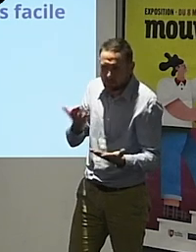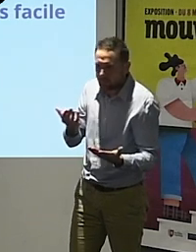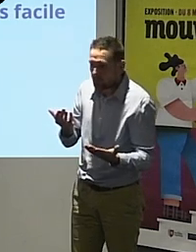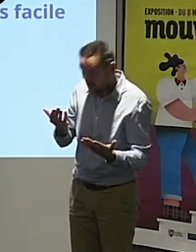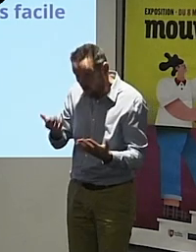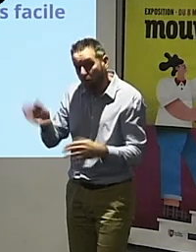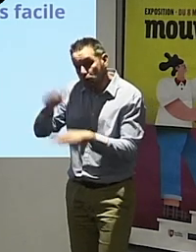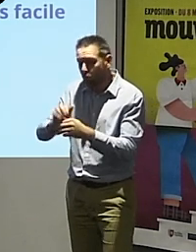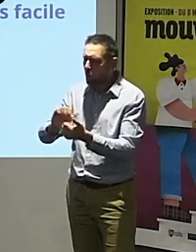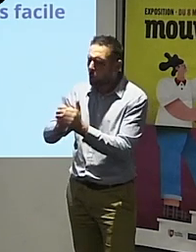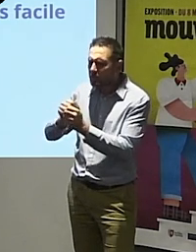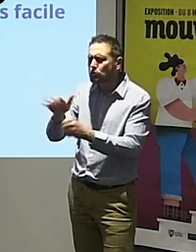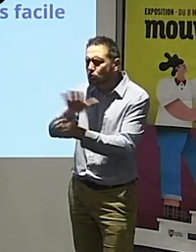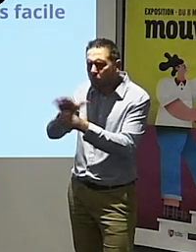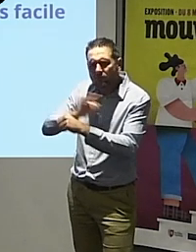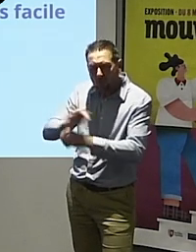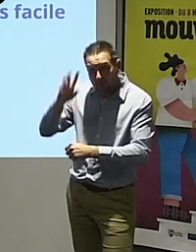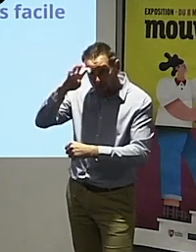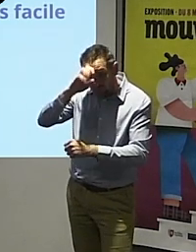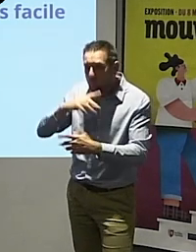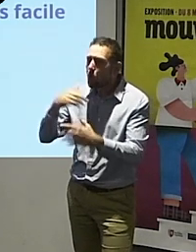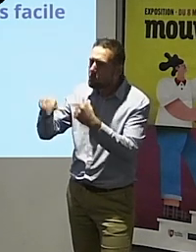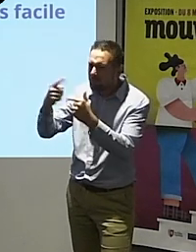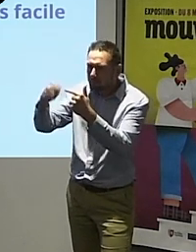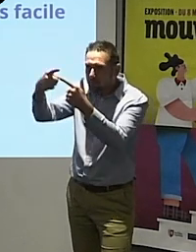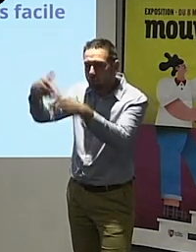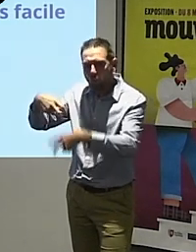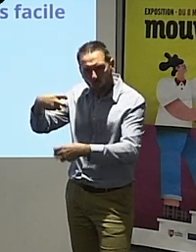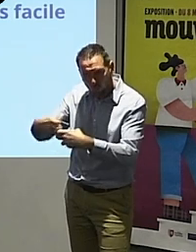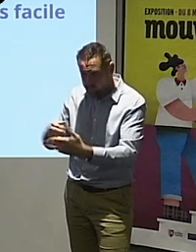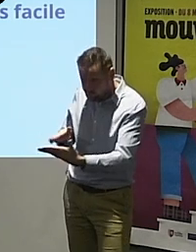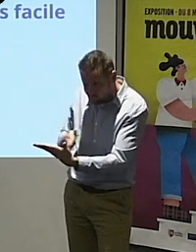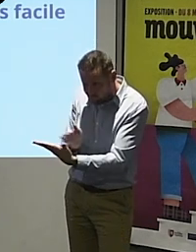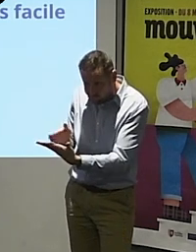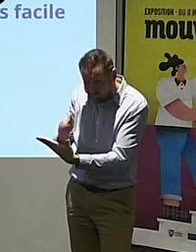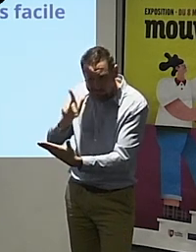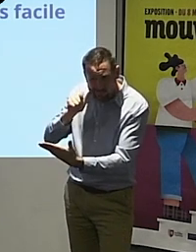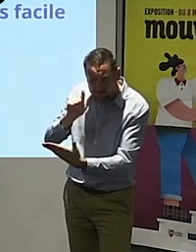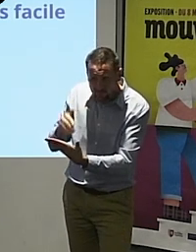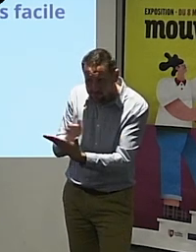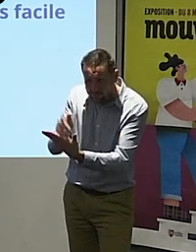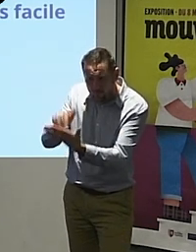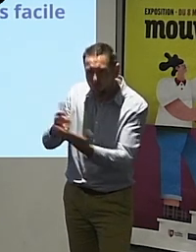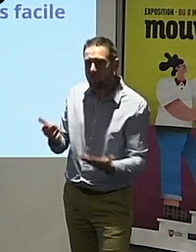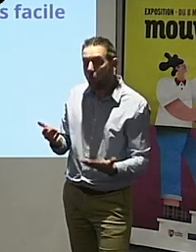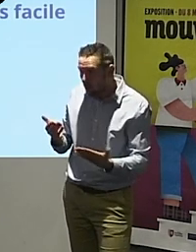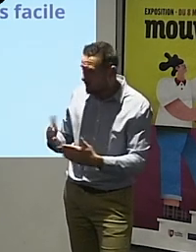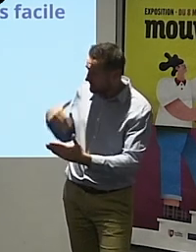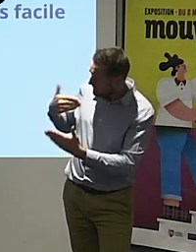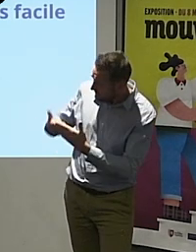au championnat de France, faut faire du chemin. Et en fait, il faut s'entraîner à chaque